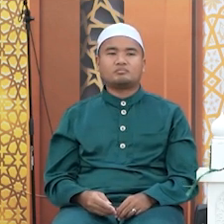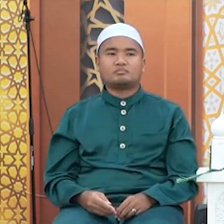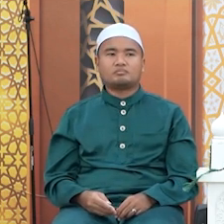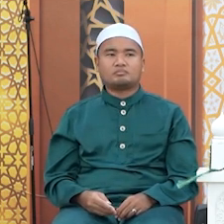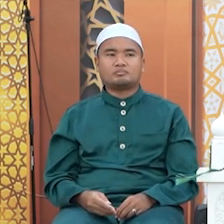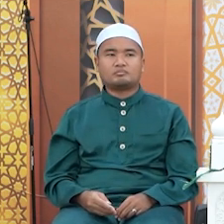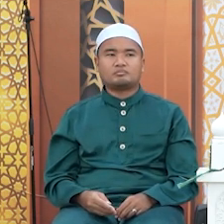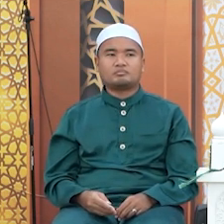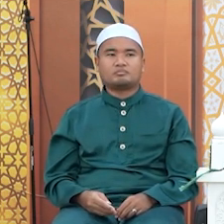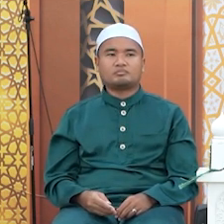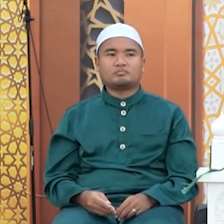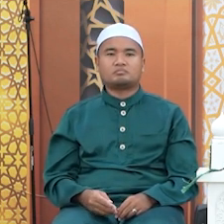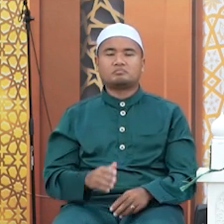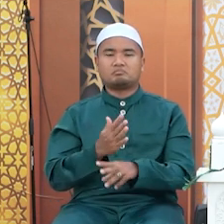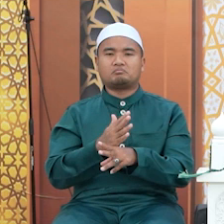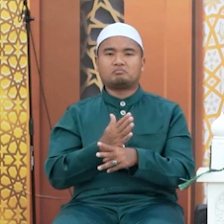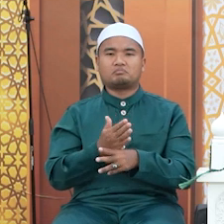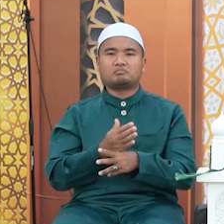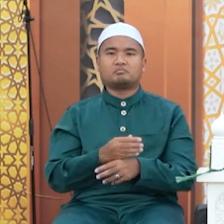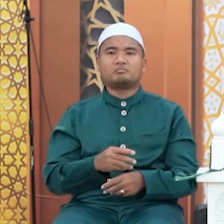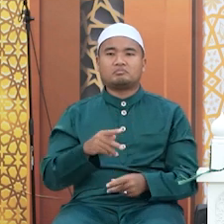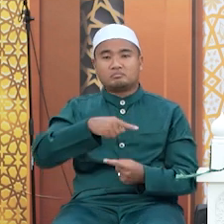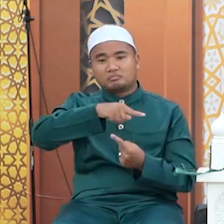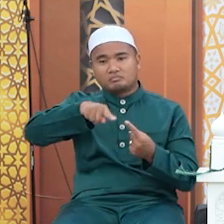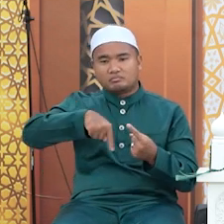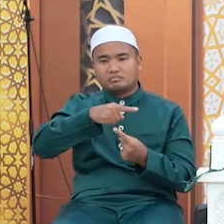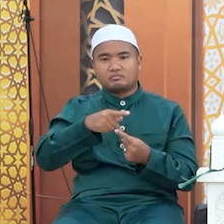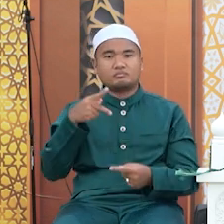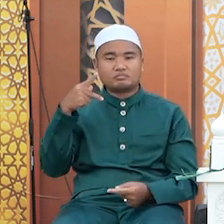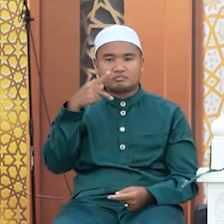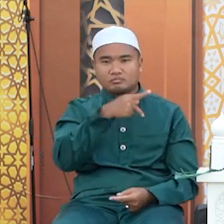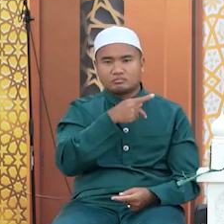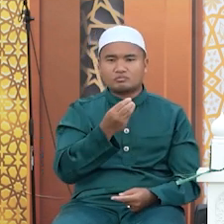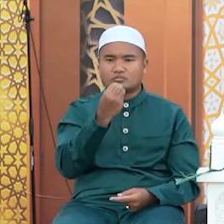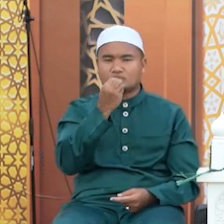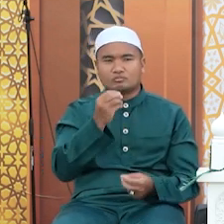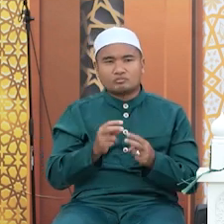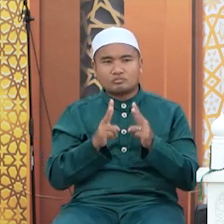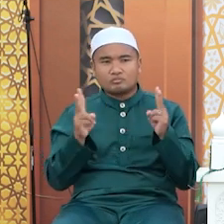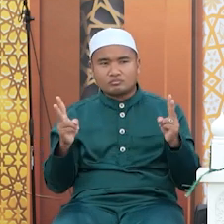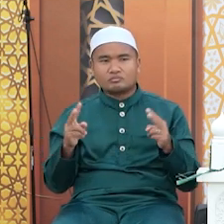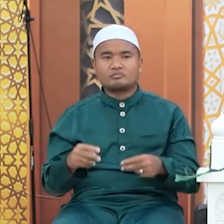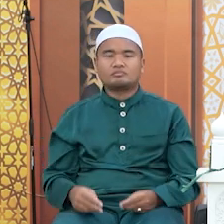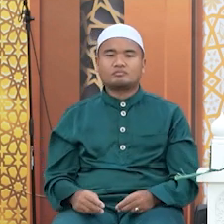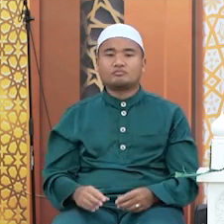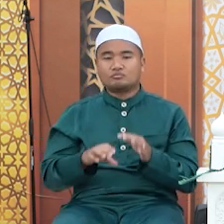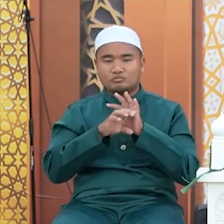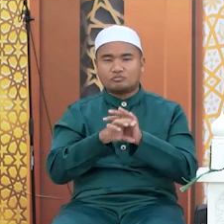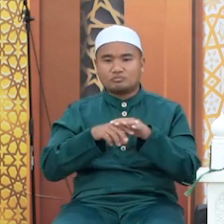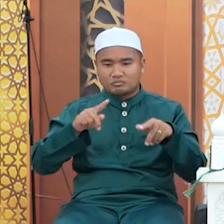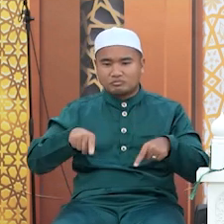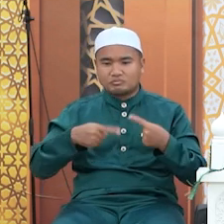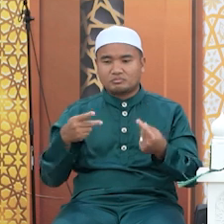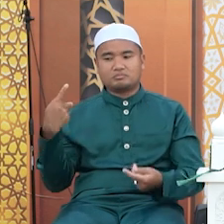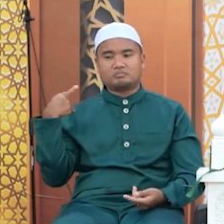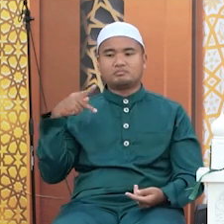Tapi bila puasa ni, ya Allah, kalau pergilah bazar Ramadan, Ailio ni tak sama. Tengok